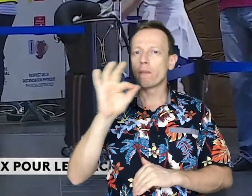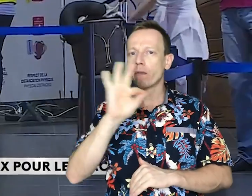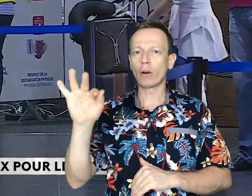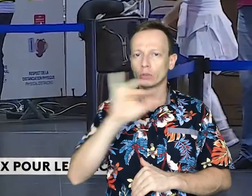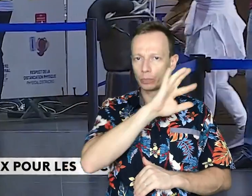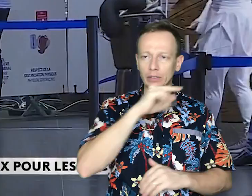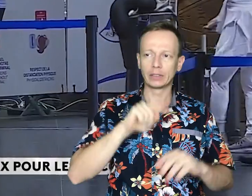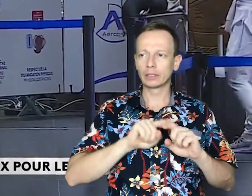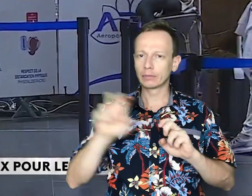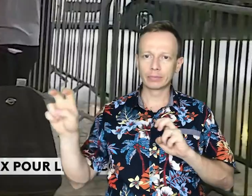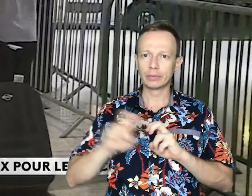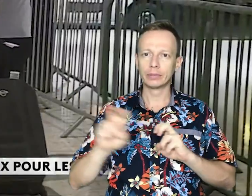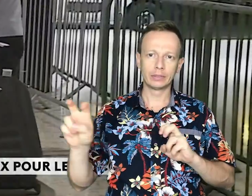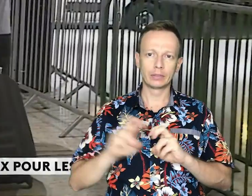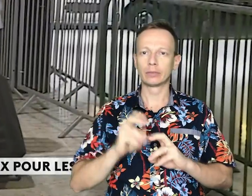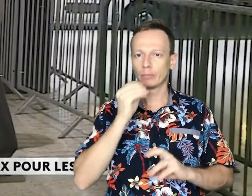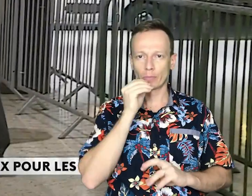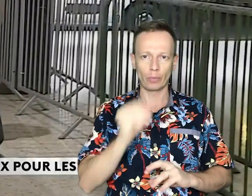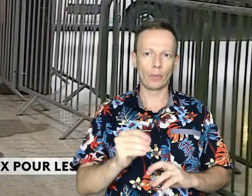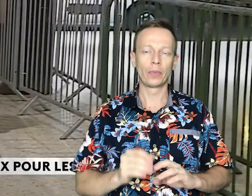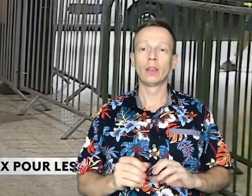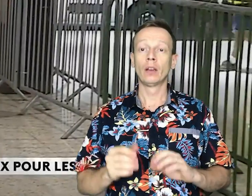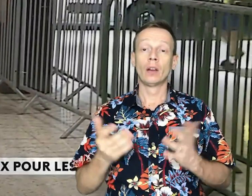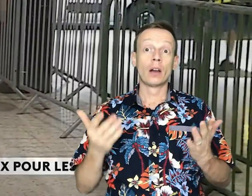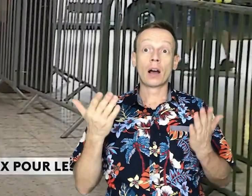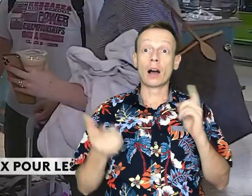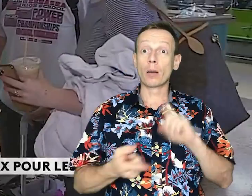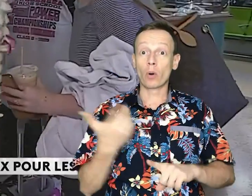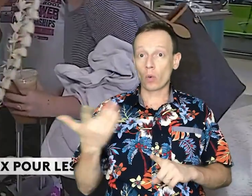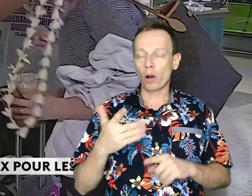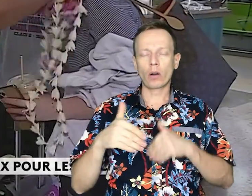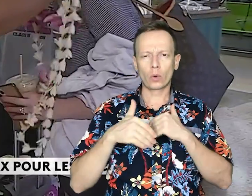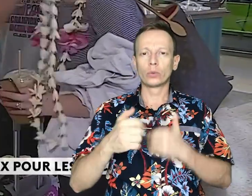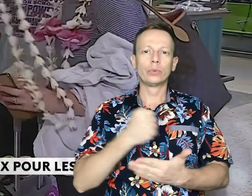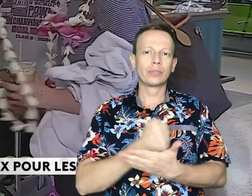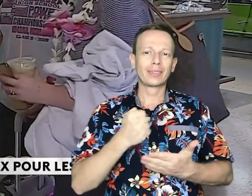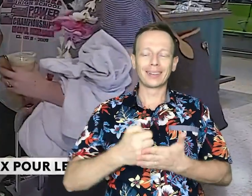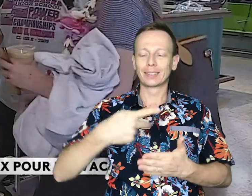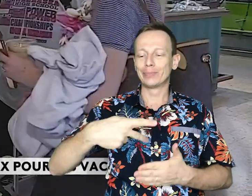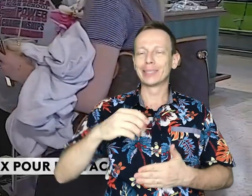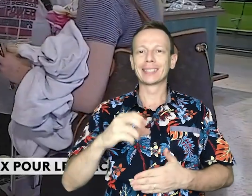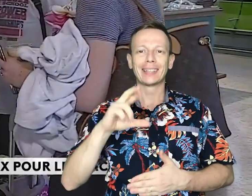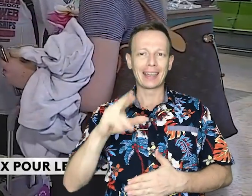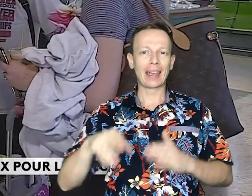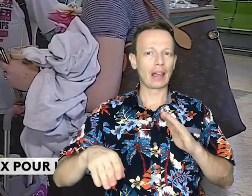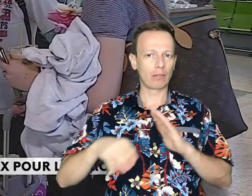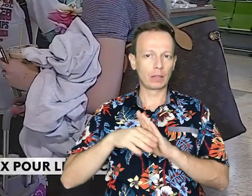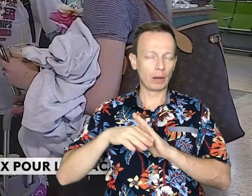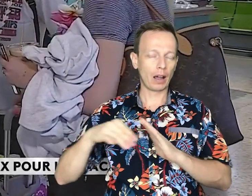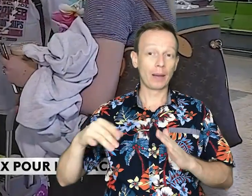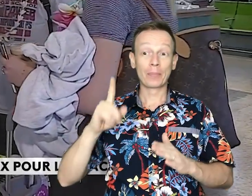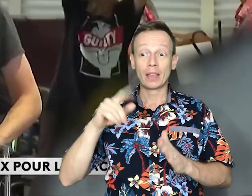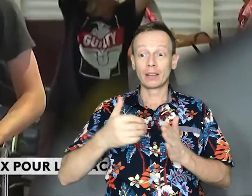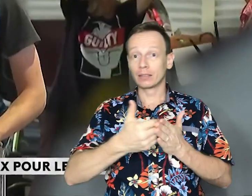Polynésie. Il va falloir continuer à faire des tests PCR au départ, mais pas de quarantaine. Alors ça, c'est une